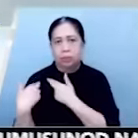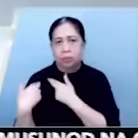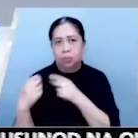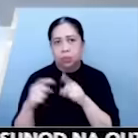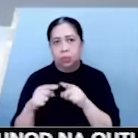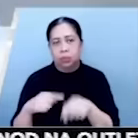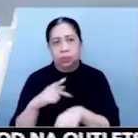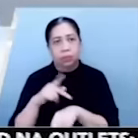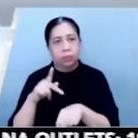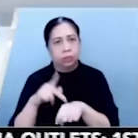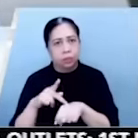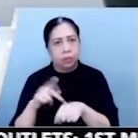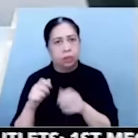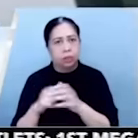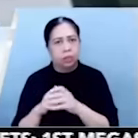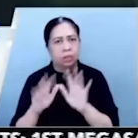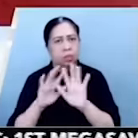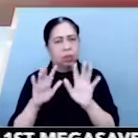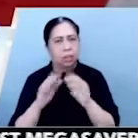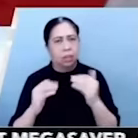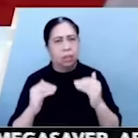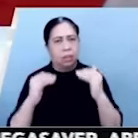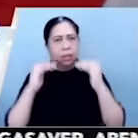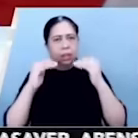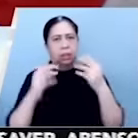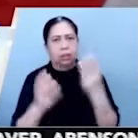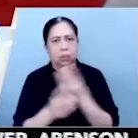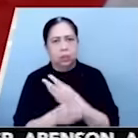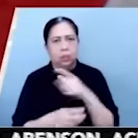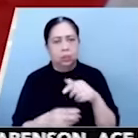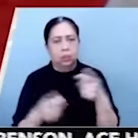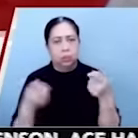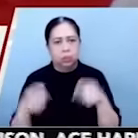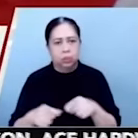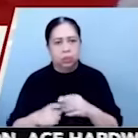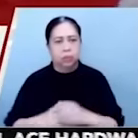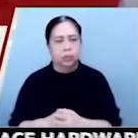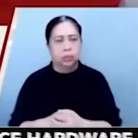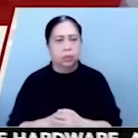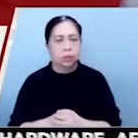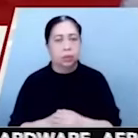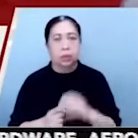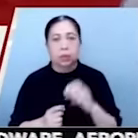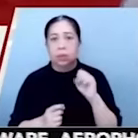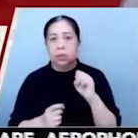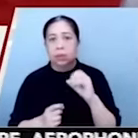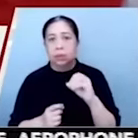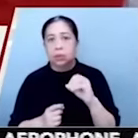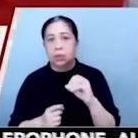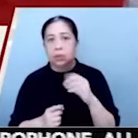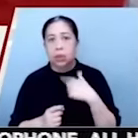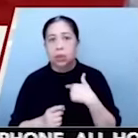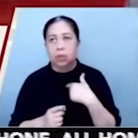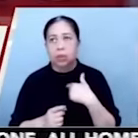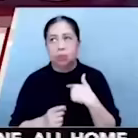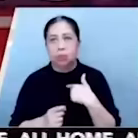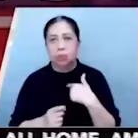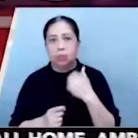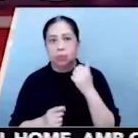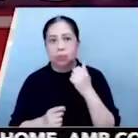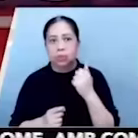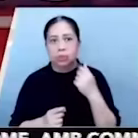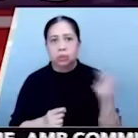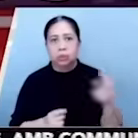na huwag palalain ang tensyon. Kaya po, actually kaya po ninenervyos lagi ang mga China dun